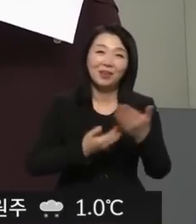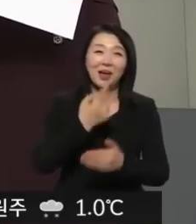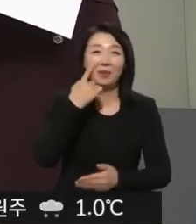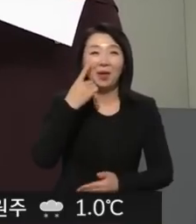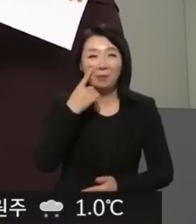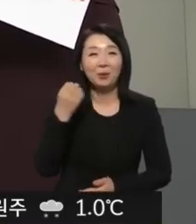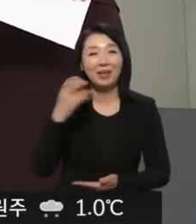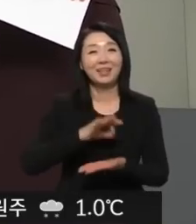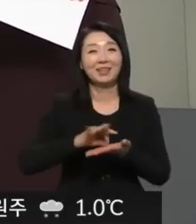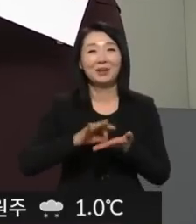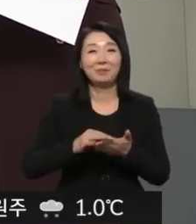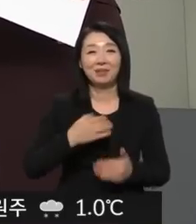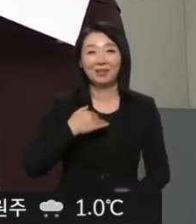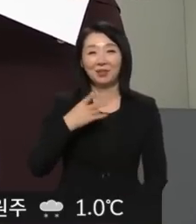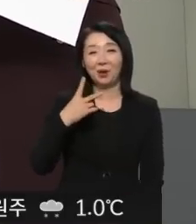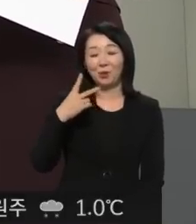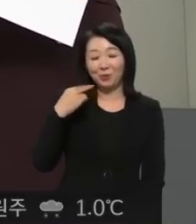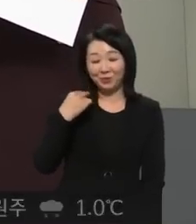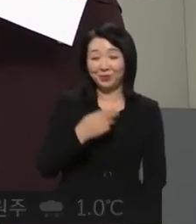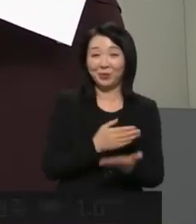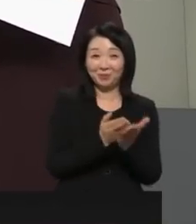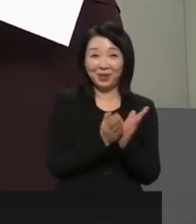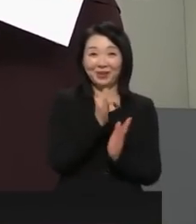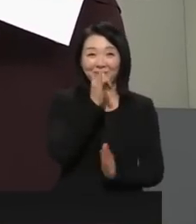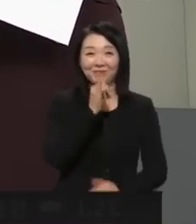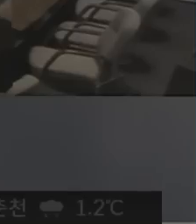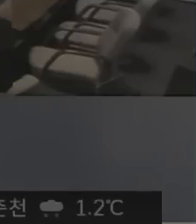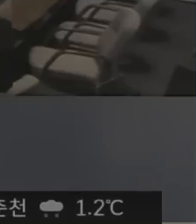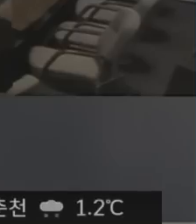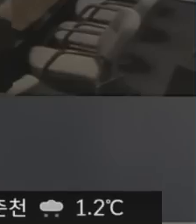맡은 뉴스픽5도 단골 코너인데요.